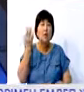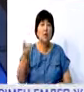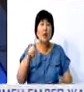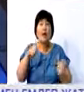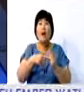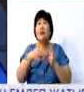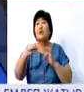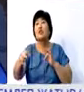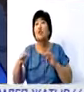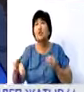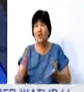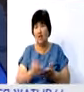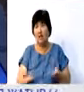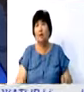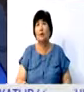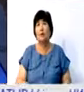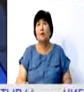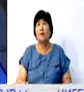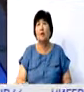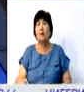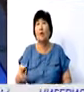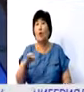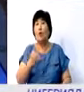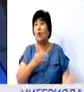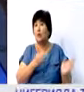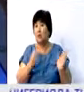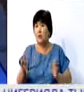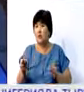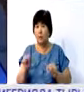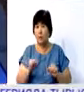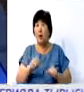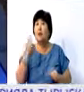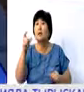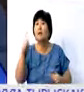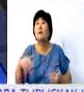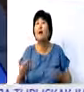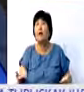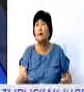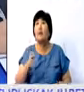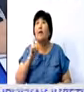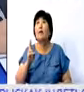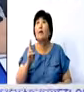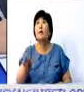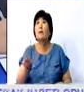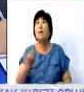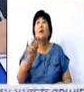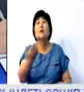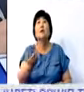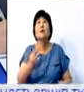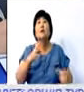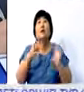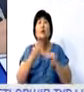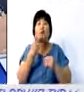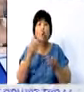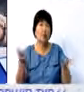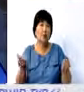қаланың шеттерінде, оның бір тәртіпке келтіруге болмайды. Иесі қайда оның? Кімдер ермек? Сендердің де нәтижелеріңізді